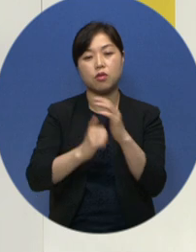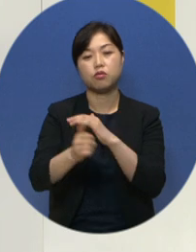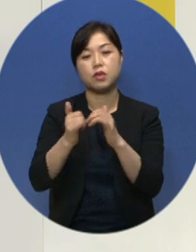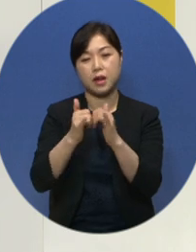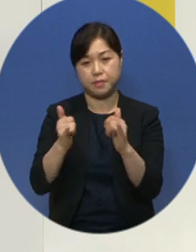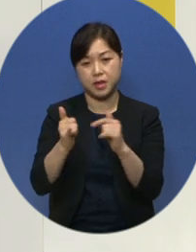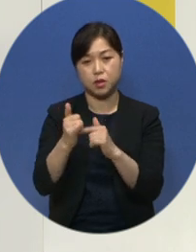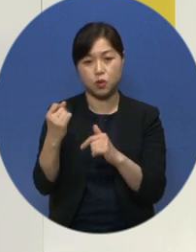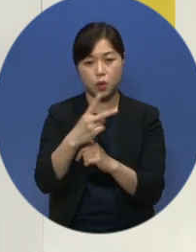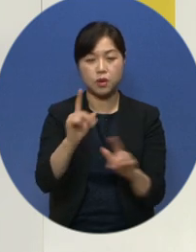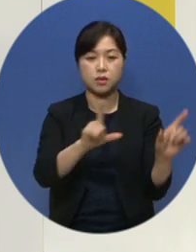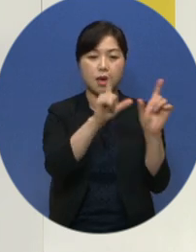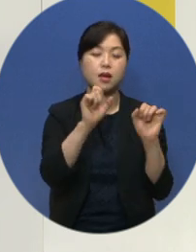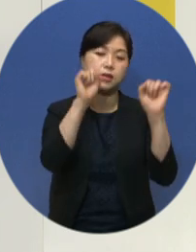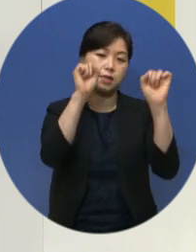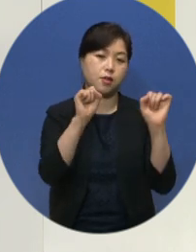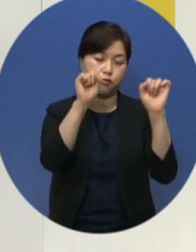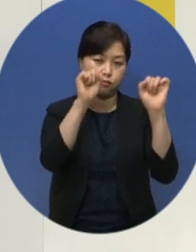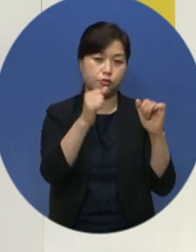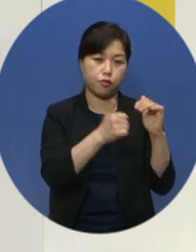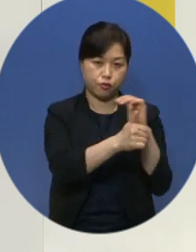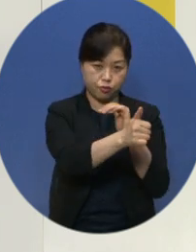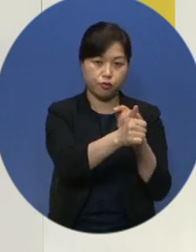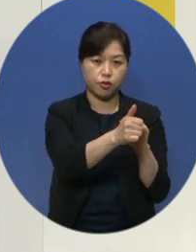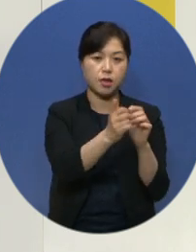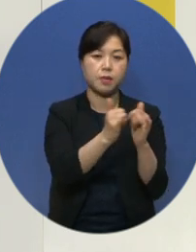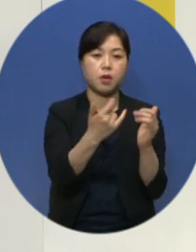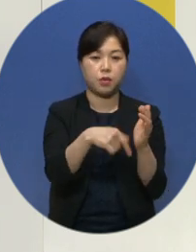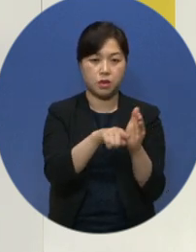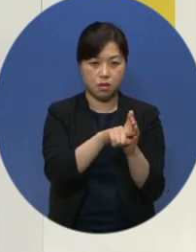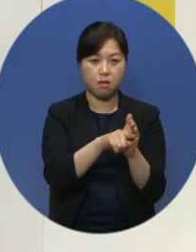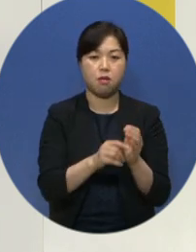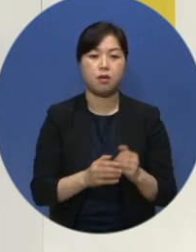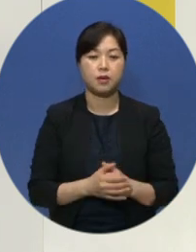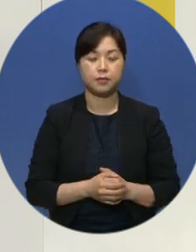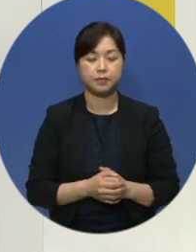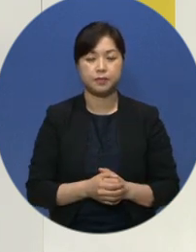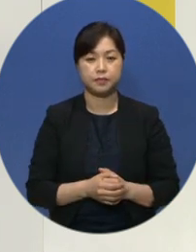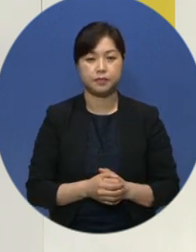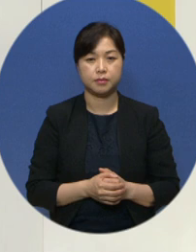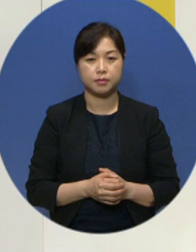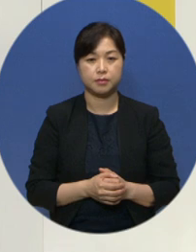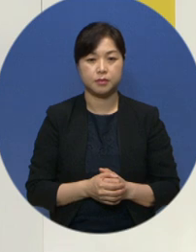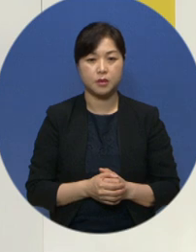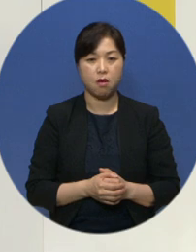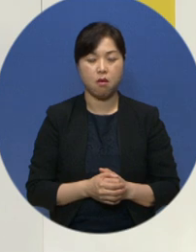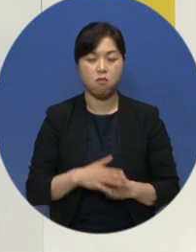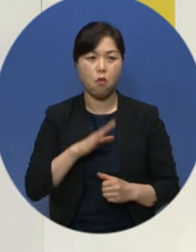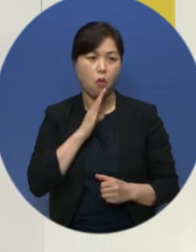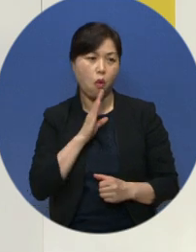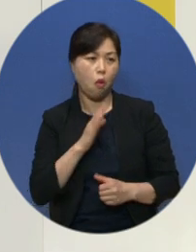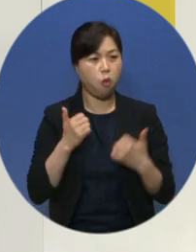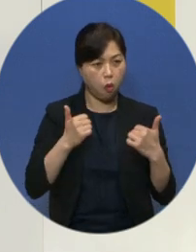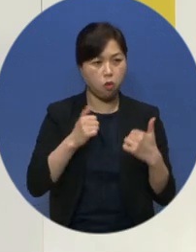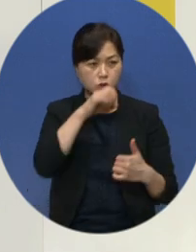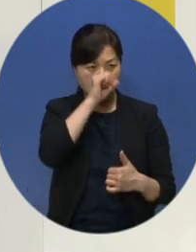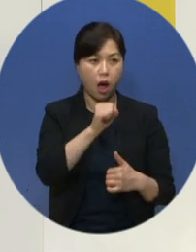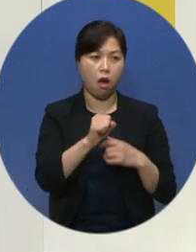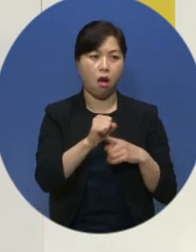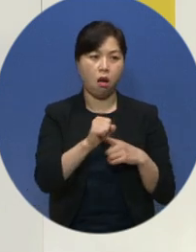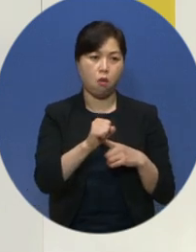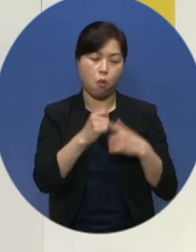질거라는 선수들을 위해서 좀더 이런 피부 적으로 만족할 수 있는